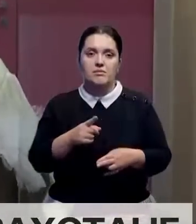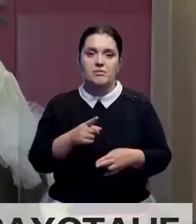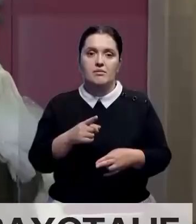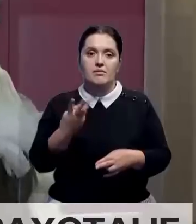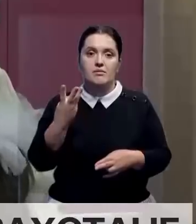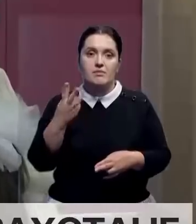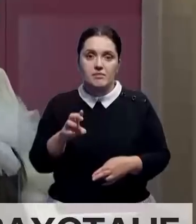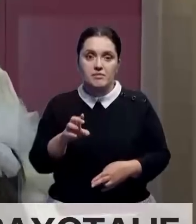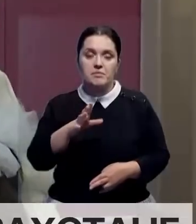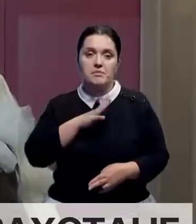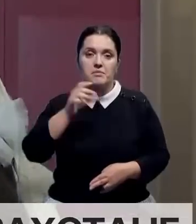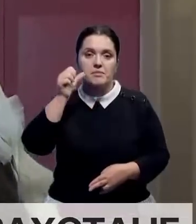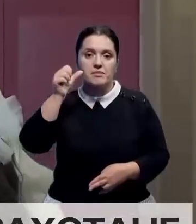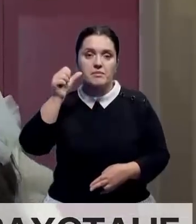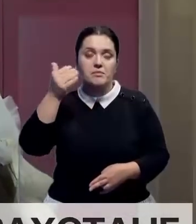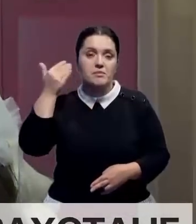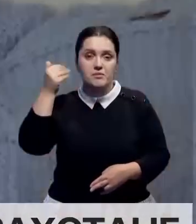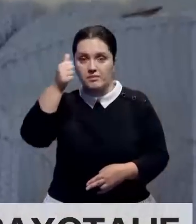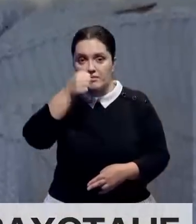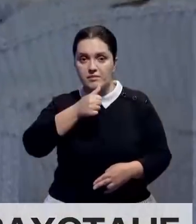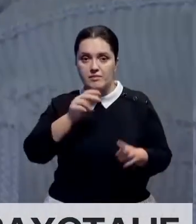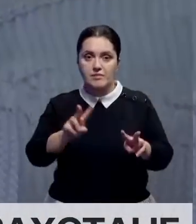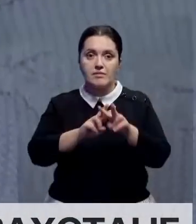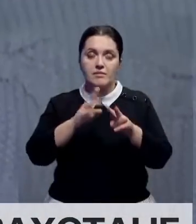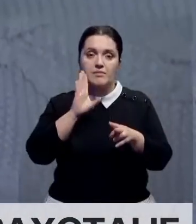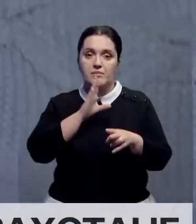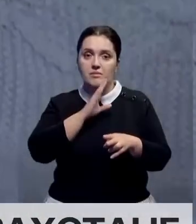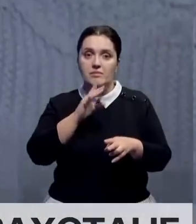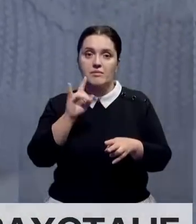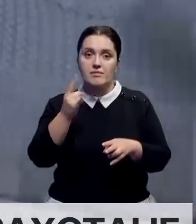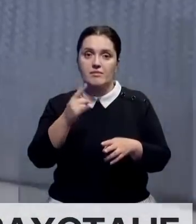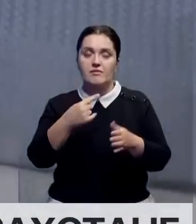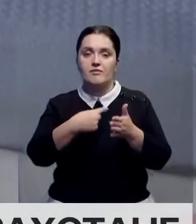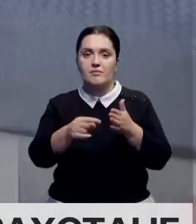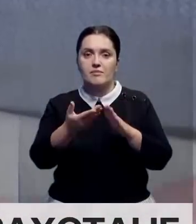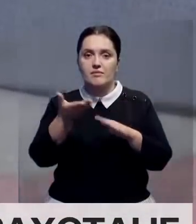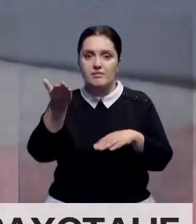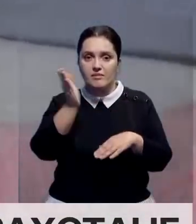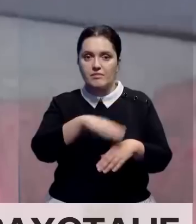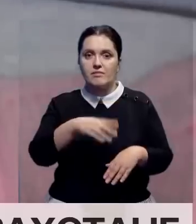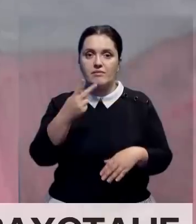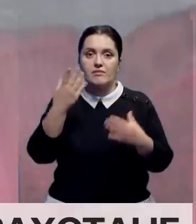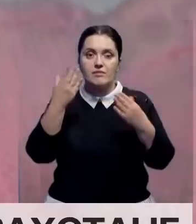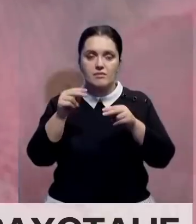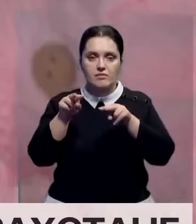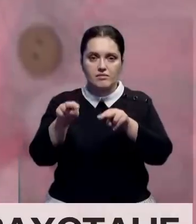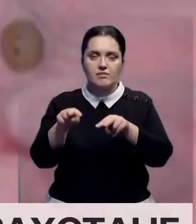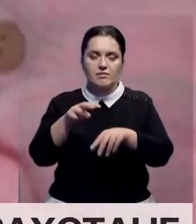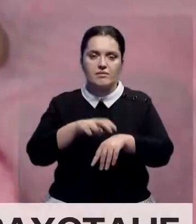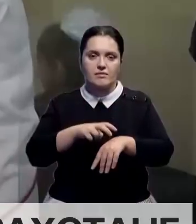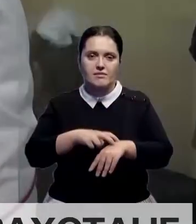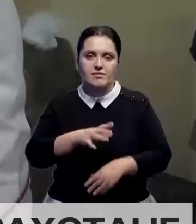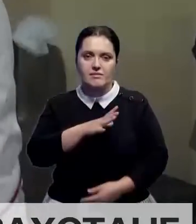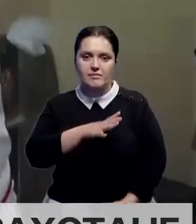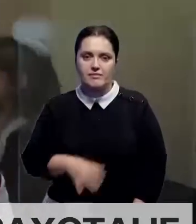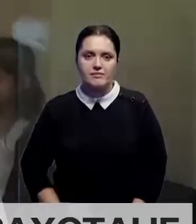из последних случаев рождения тройни был в прошлом месяце в столице. Сегодня маму с детьми выписали домой после 20 дней